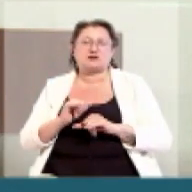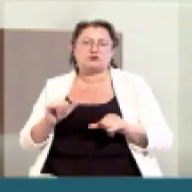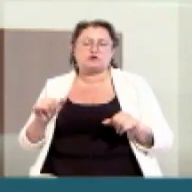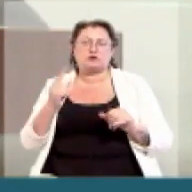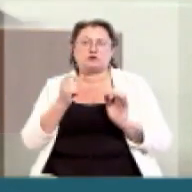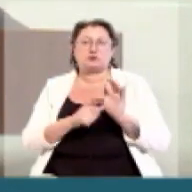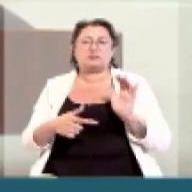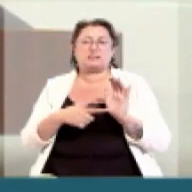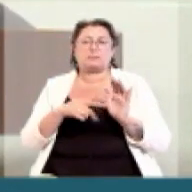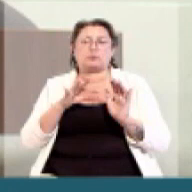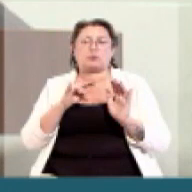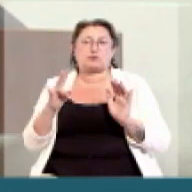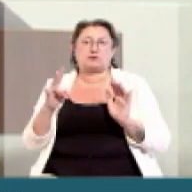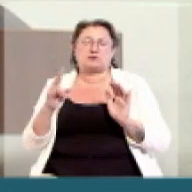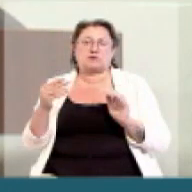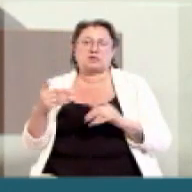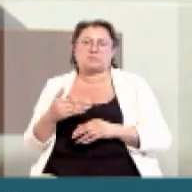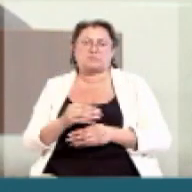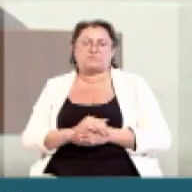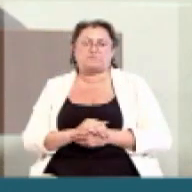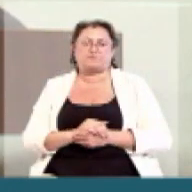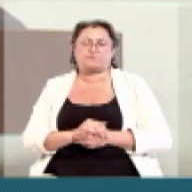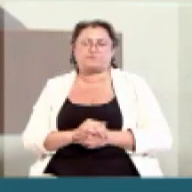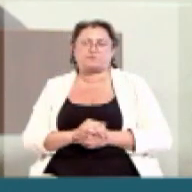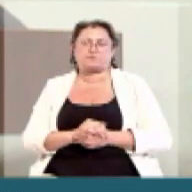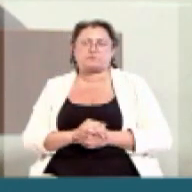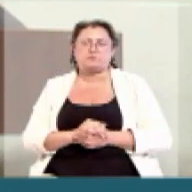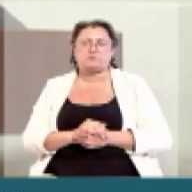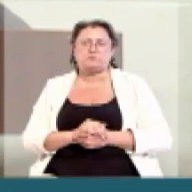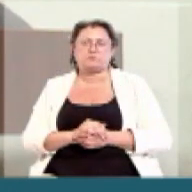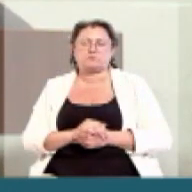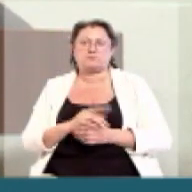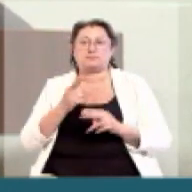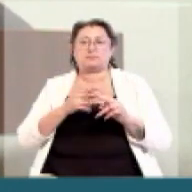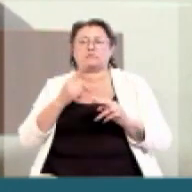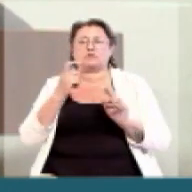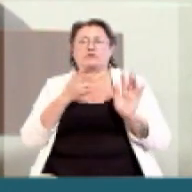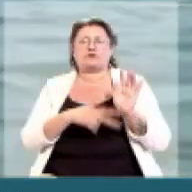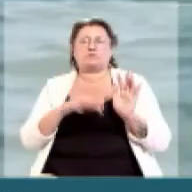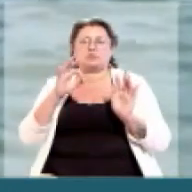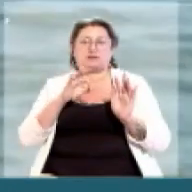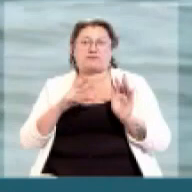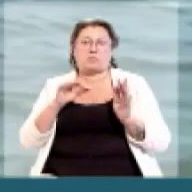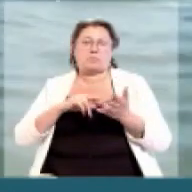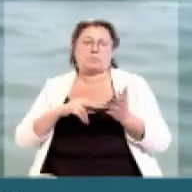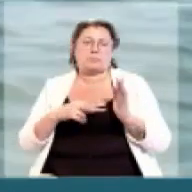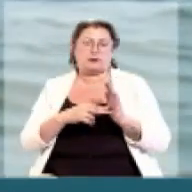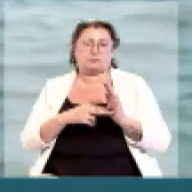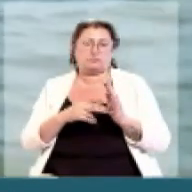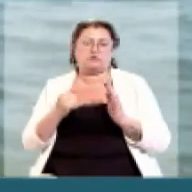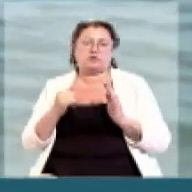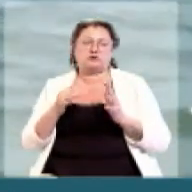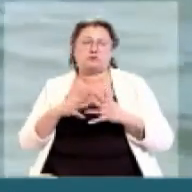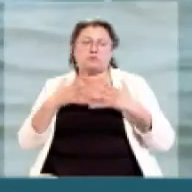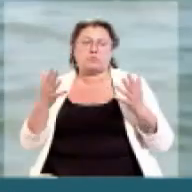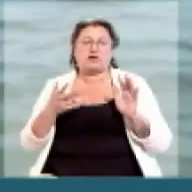бағдарлама барысында 167 тонна балық өсірілді. Бұл жоспарлы көрсеткіштің 180%-ын құрайды. Қазір облыста 800-ден астам